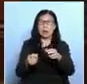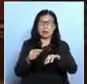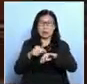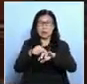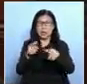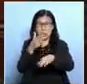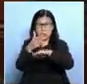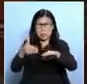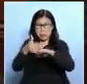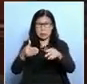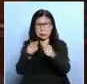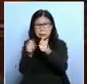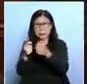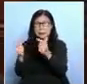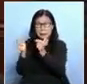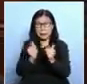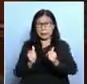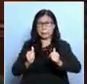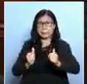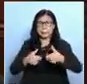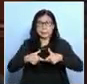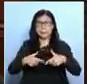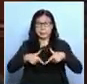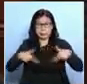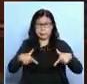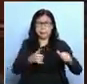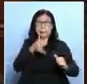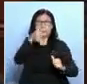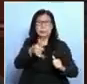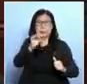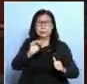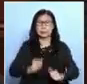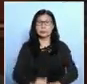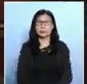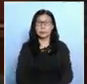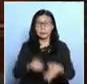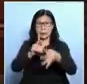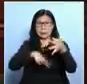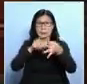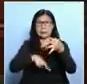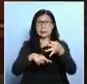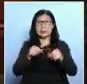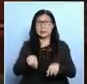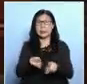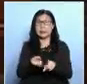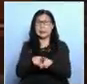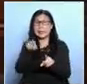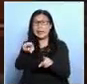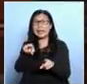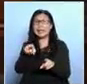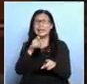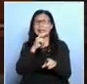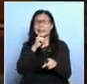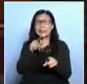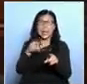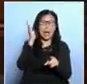都會繼續挺進。咁所以我就覺得郭斌兄呢就唔需要咁擔心嘅，雖然話